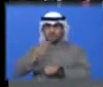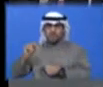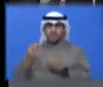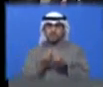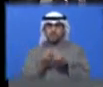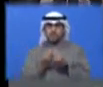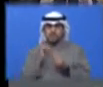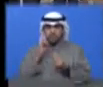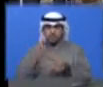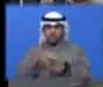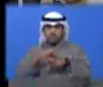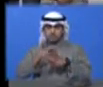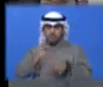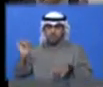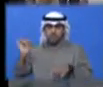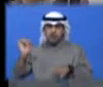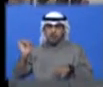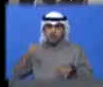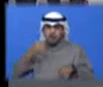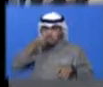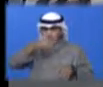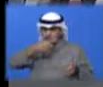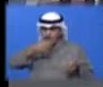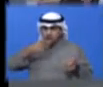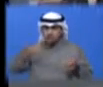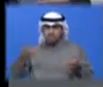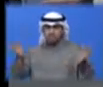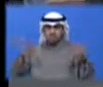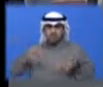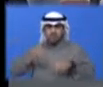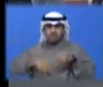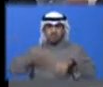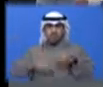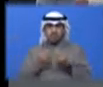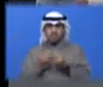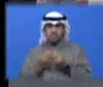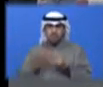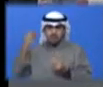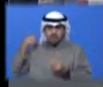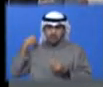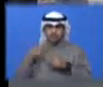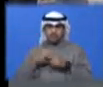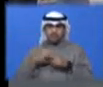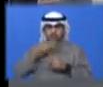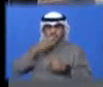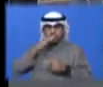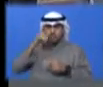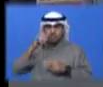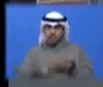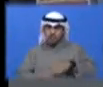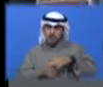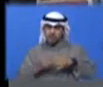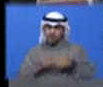قطاع غزة عقب الحرب الإسرائيلية الأخيرة، فهي غيث من فيض. هكذا الكويت أميراً